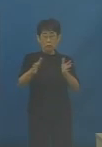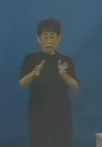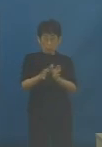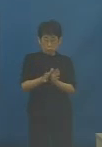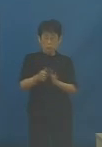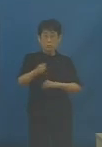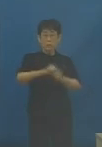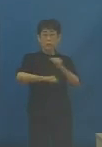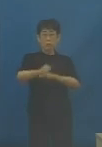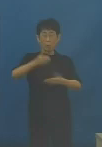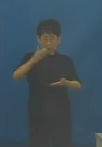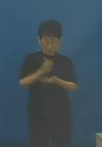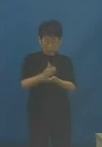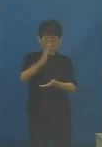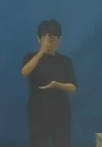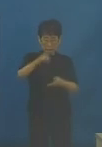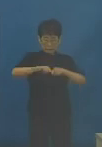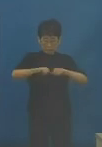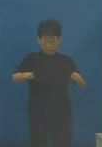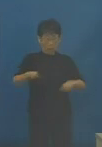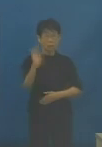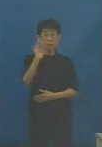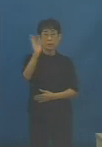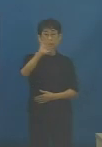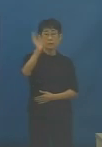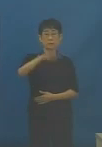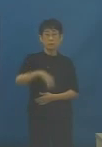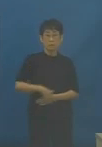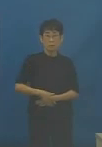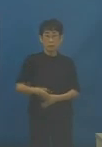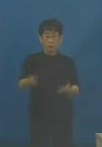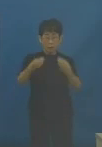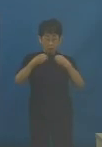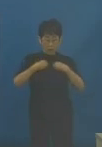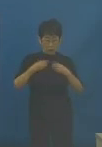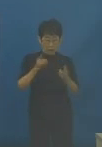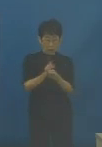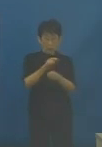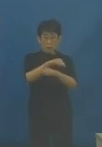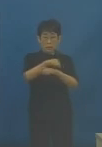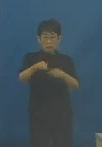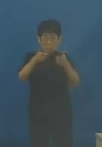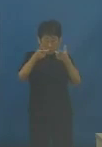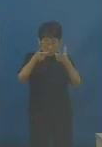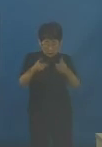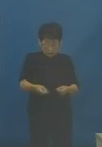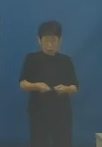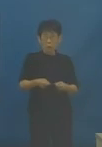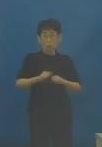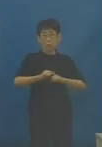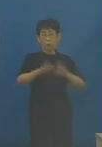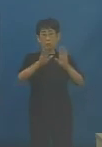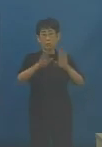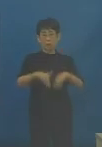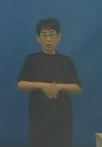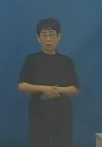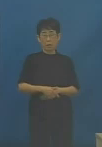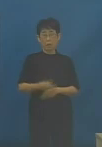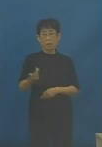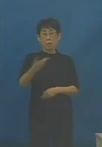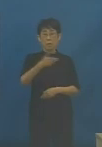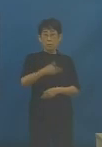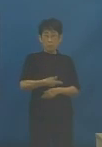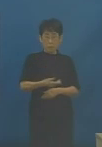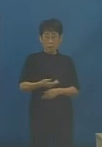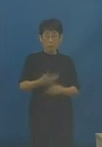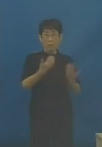ありません。基本はその感染対策をしっかり、取っていただいて、それで、両立を図